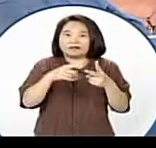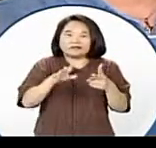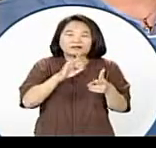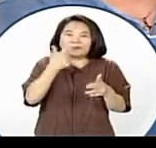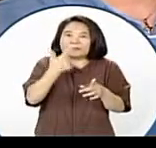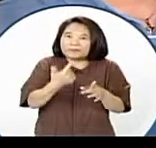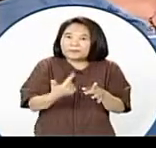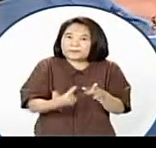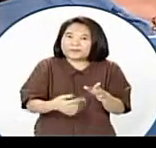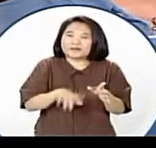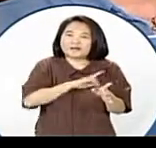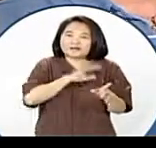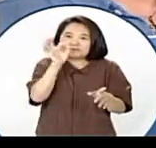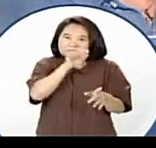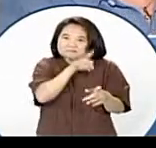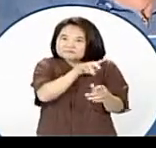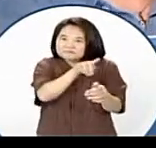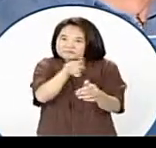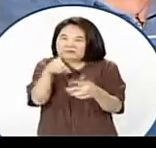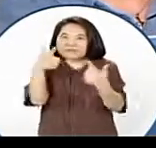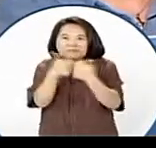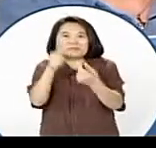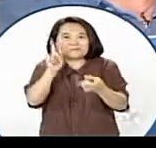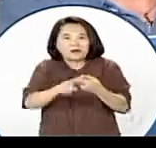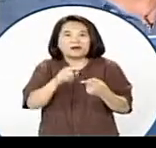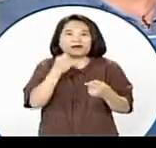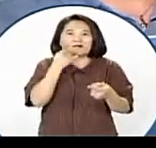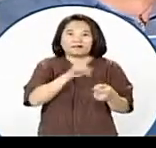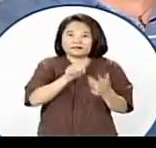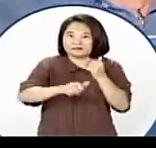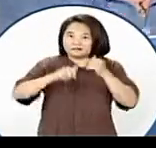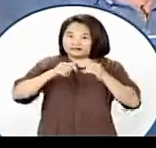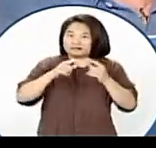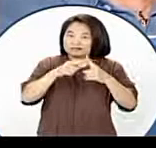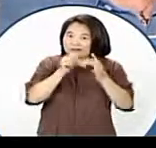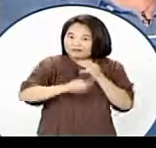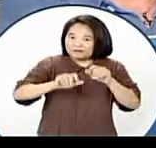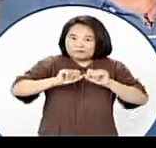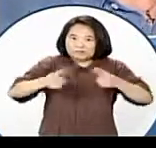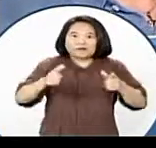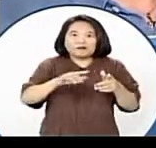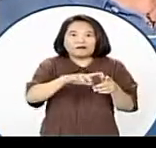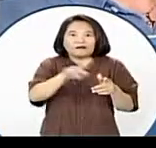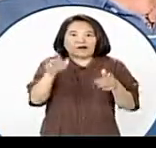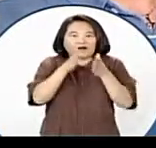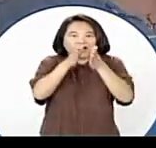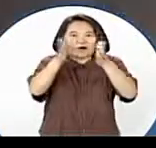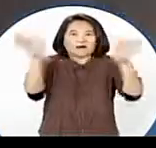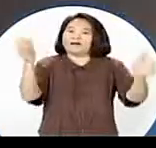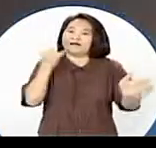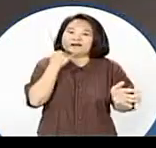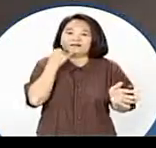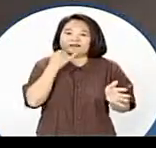脚步，前途适合自家拼搏，还系做你开创冇强壮嘅人生。